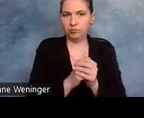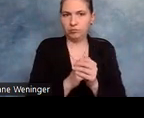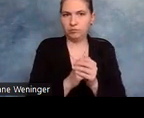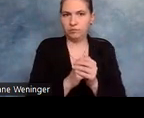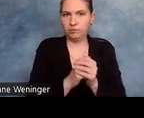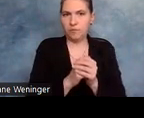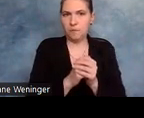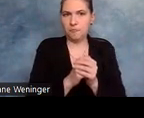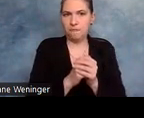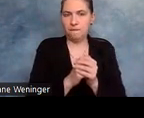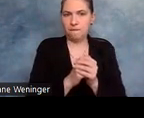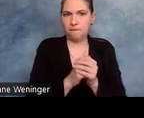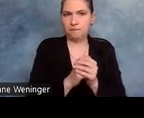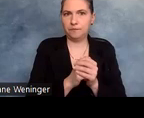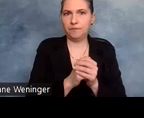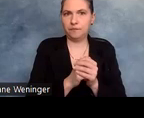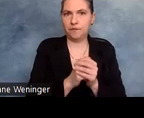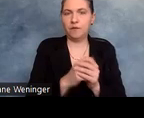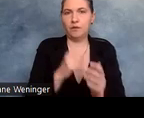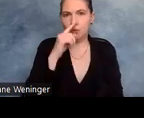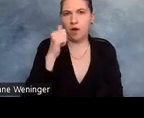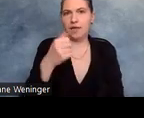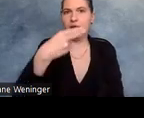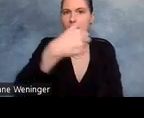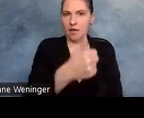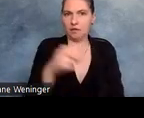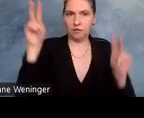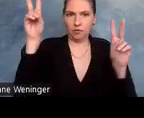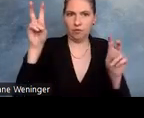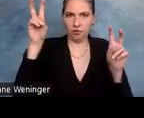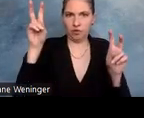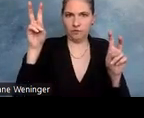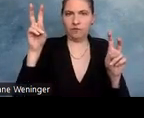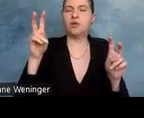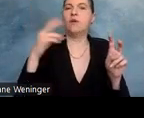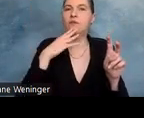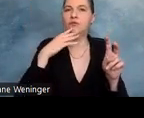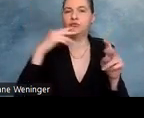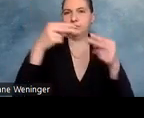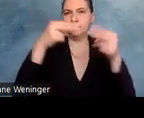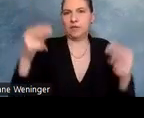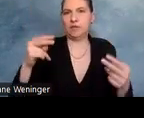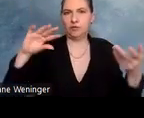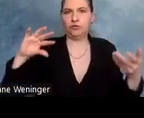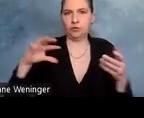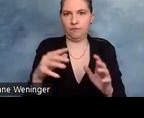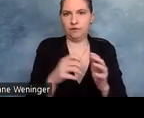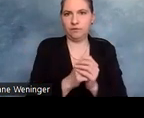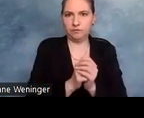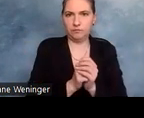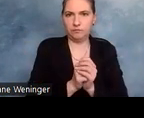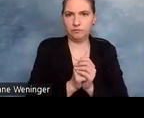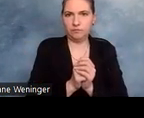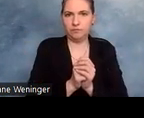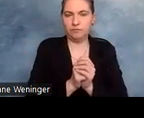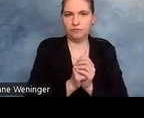ist, es ist nur eine H1-Überschrift vorhanden, die den Inhalt der Seite zusammenfasst. Das heißt, hier geht es wirklich so